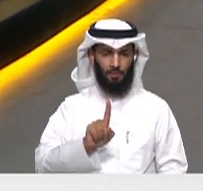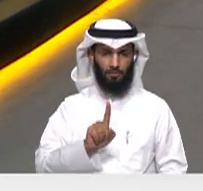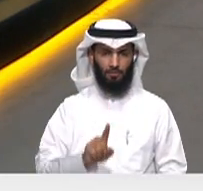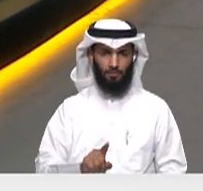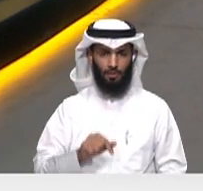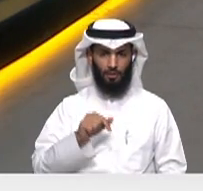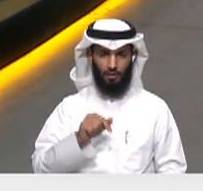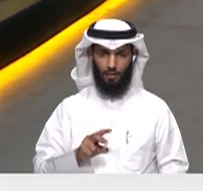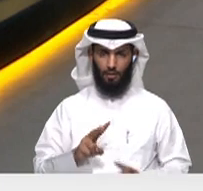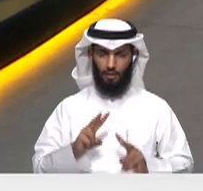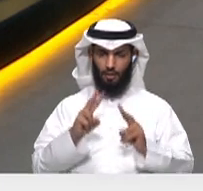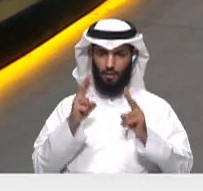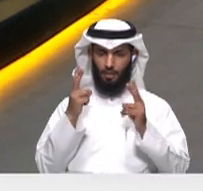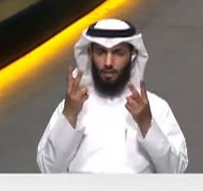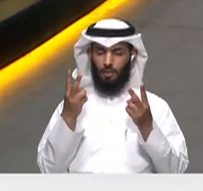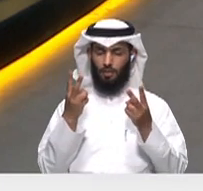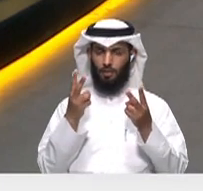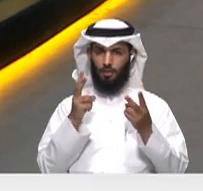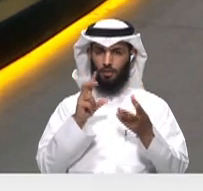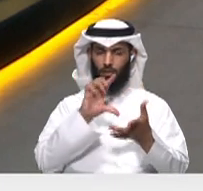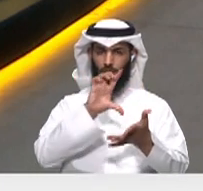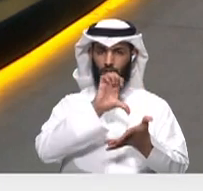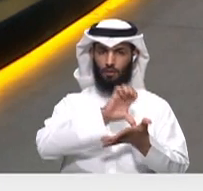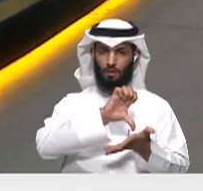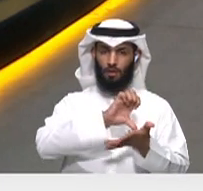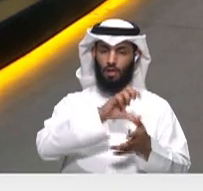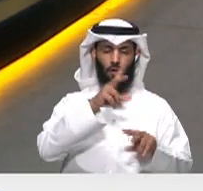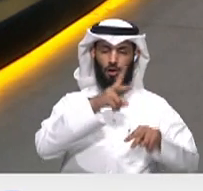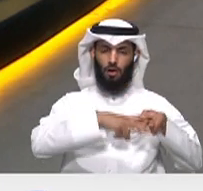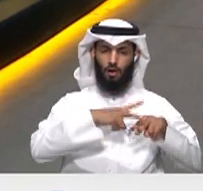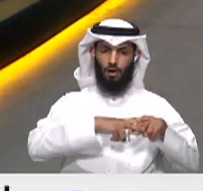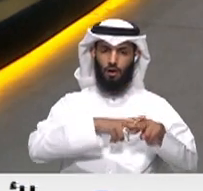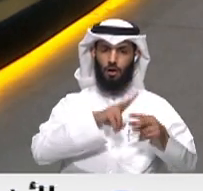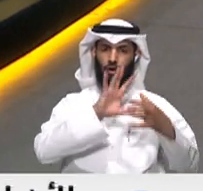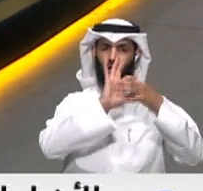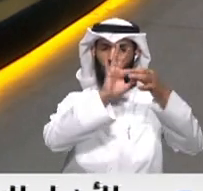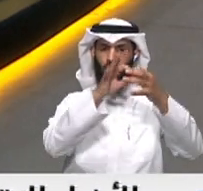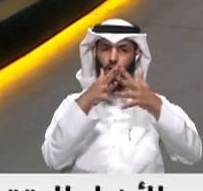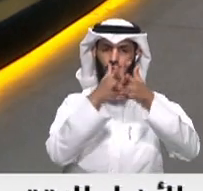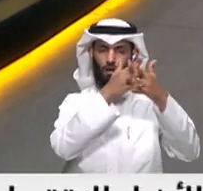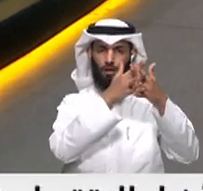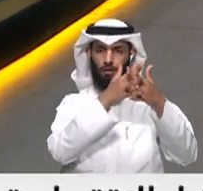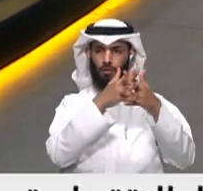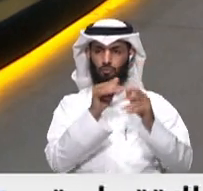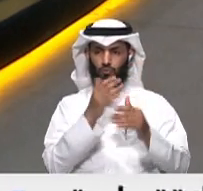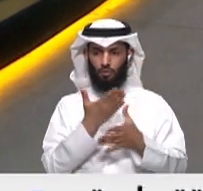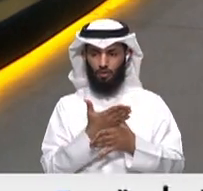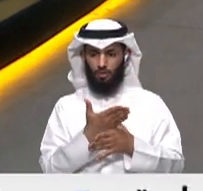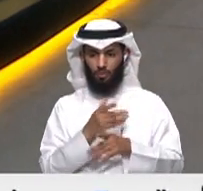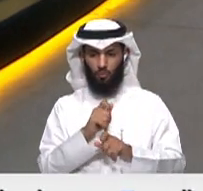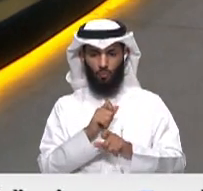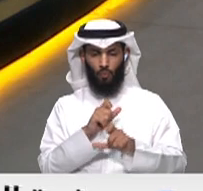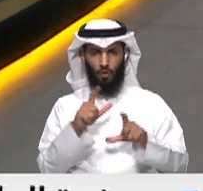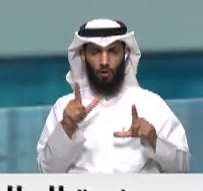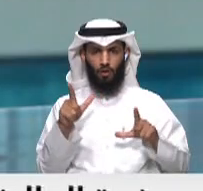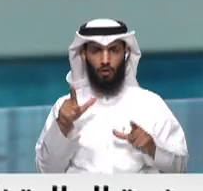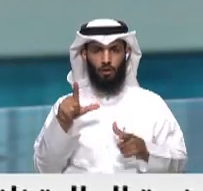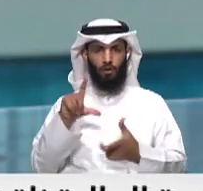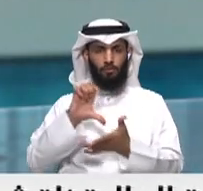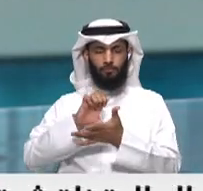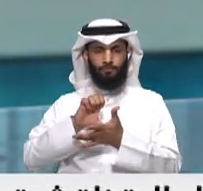كيف سترد إيران، خاصة نحن نعلم أن الهجوم الإسرائيلي الإيراني تم